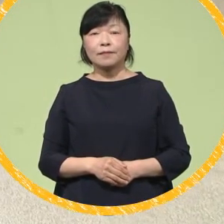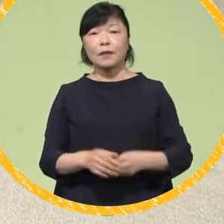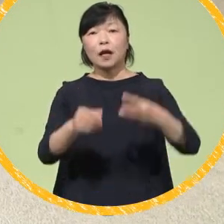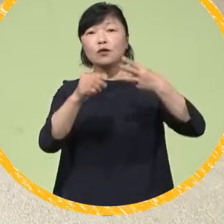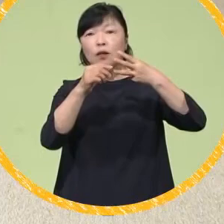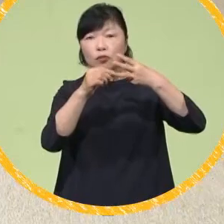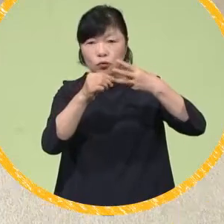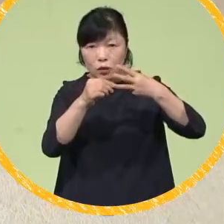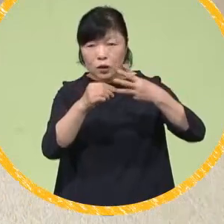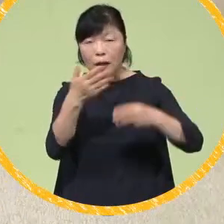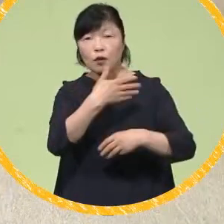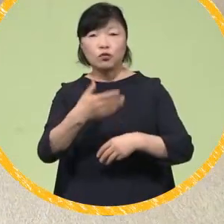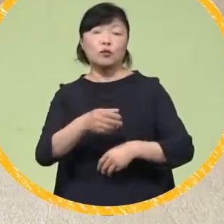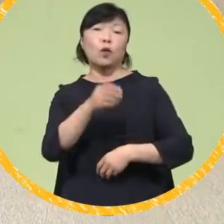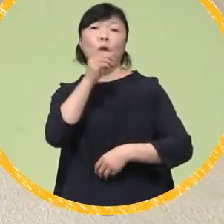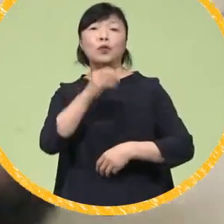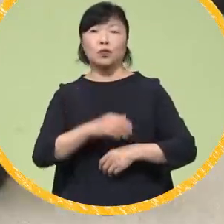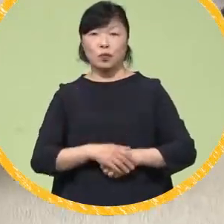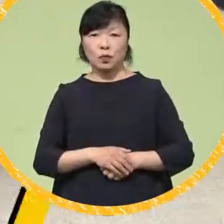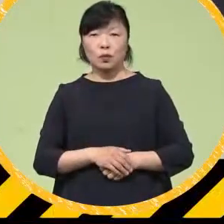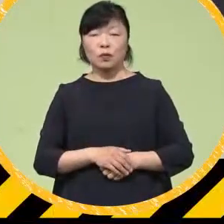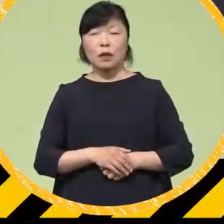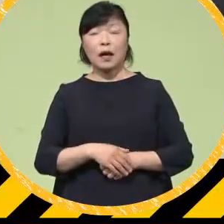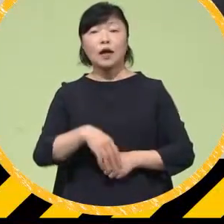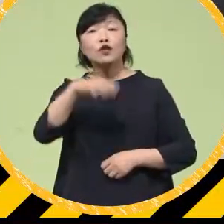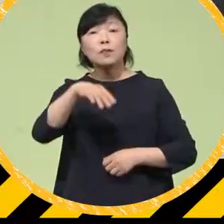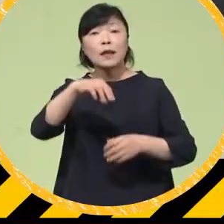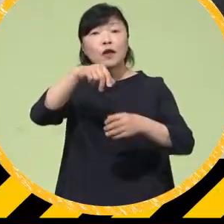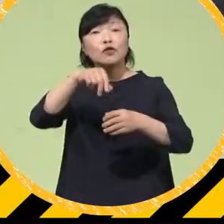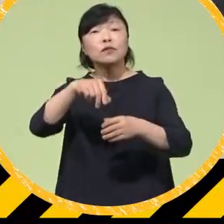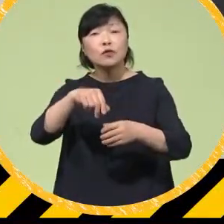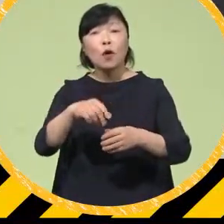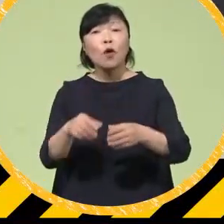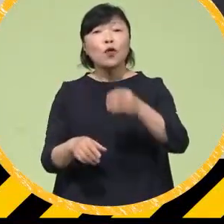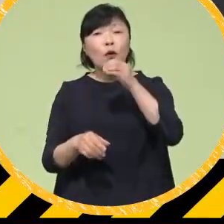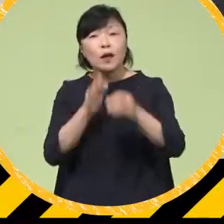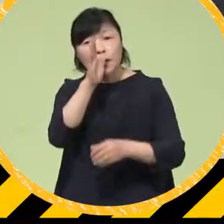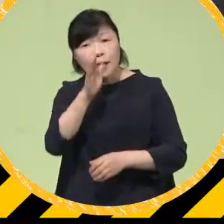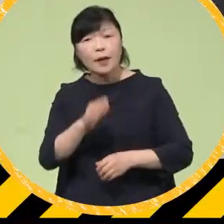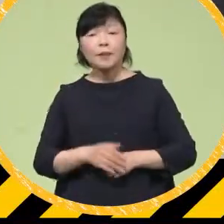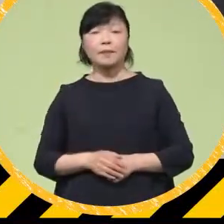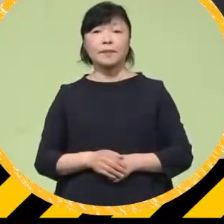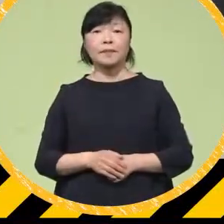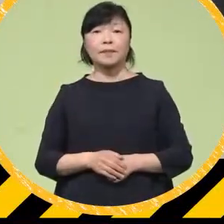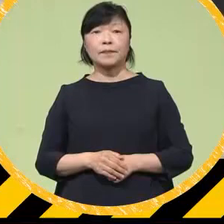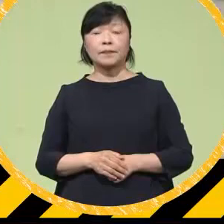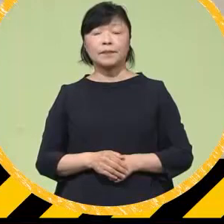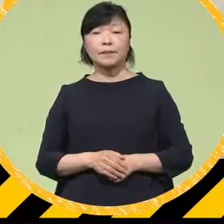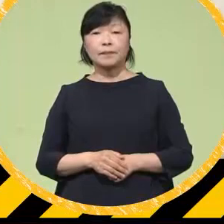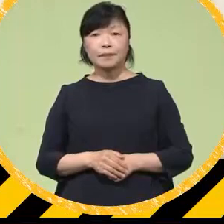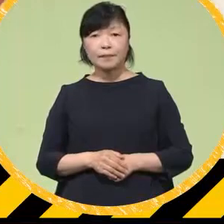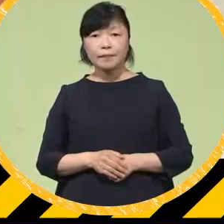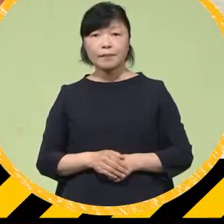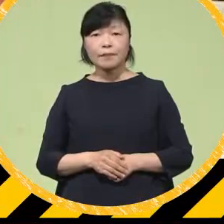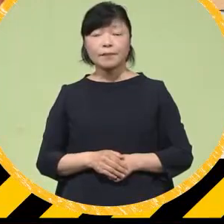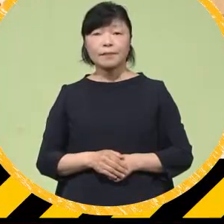2。 ステップ3は水分補給です。 水分補給、はいはい、 冷えた水分を持ってきました。これを飲んでください。 はい、ありがとうございます。 少し起きれ